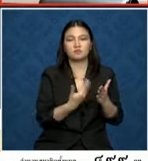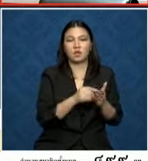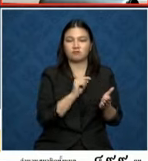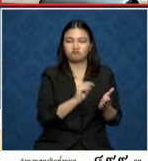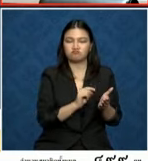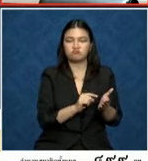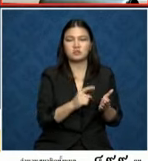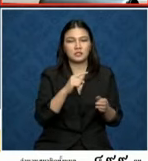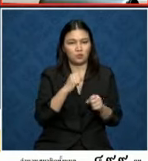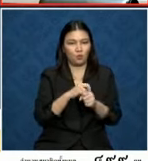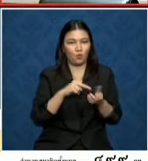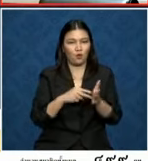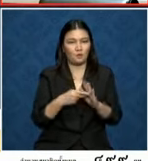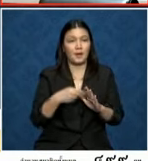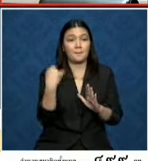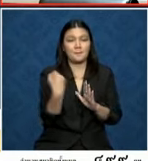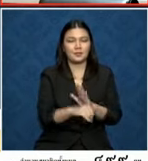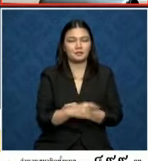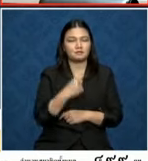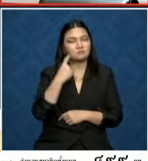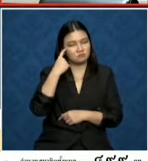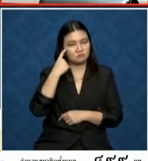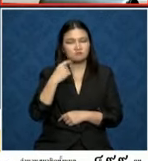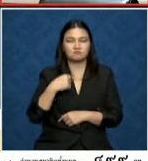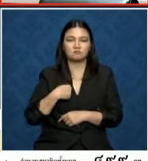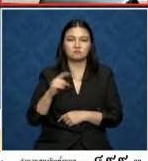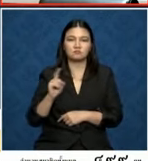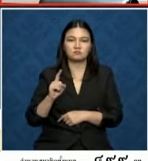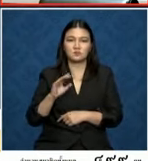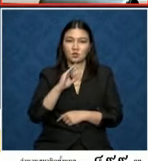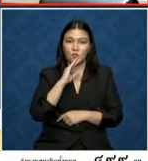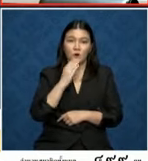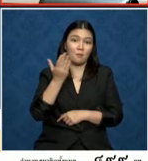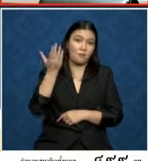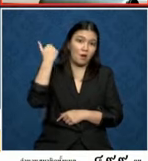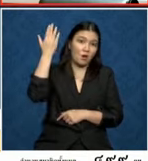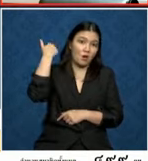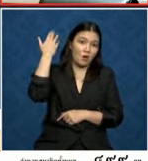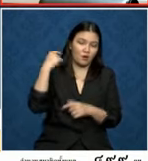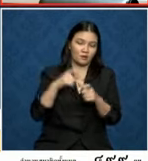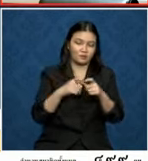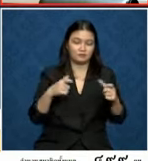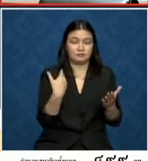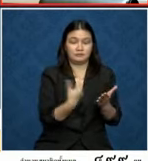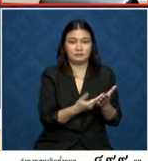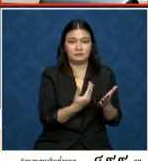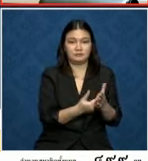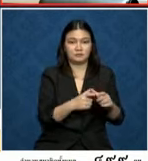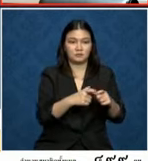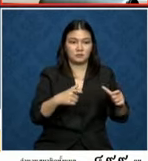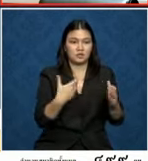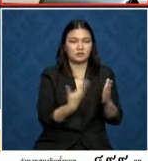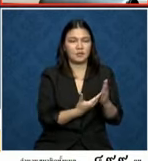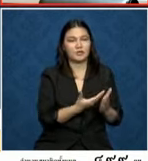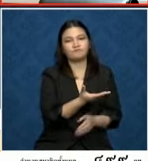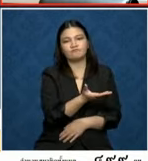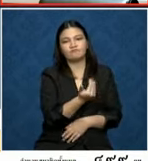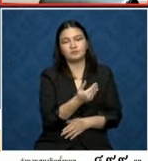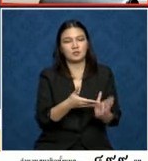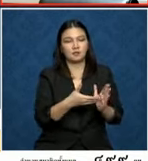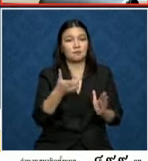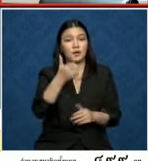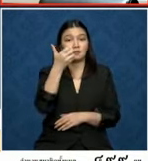อกว่าที่ผ่านมาเนี่ยหากมีการใช้เช็คและไม่สามารถเรียกเก็บเงินได้ก็จะเรียกกันง่